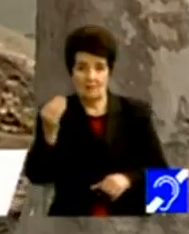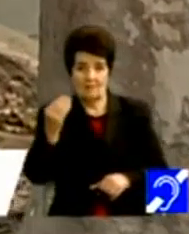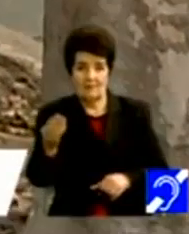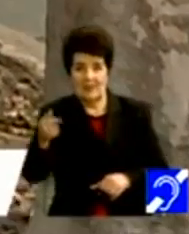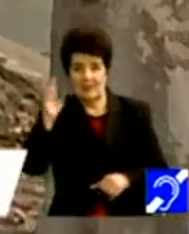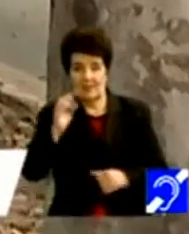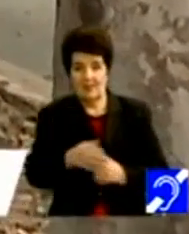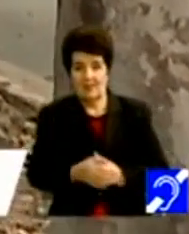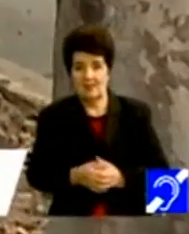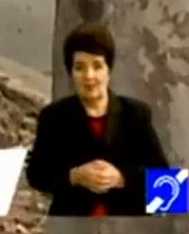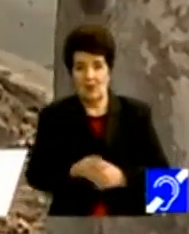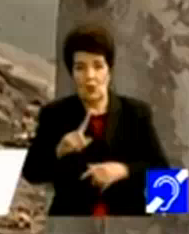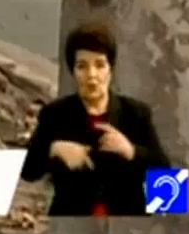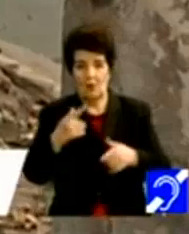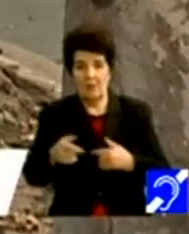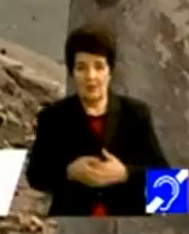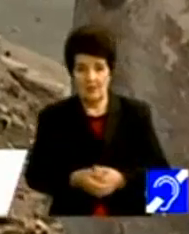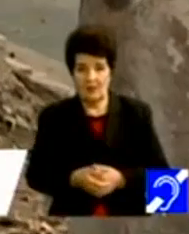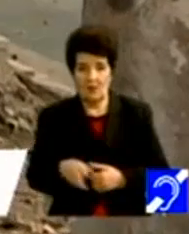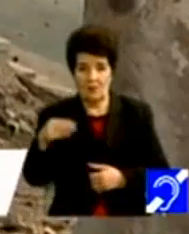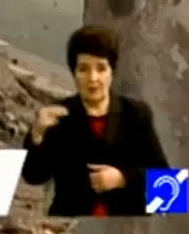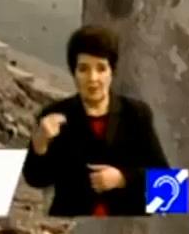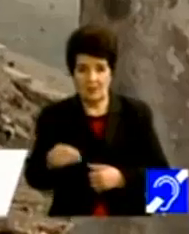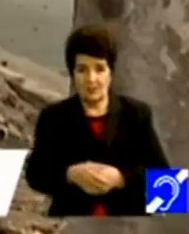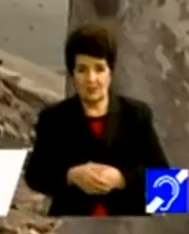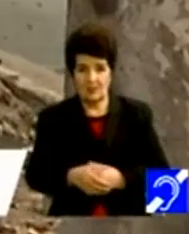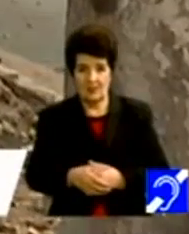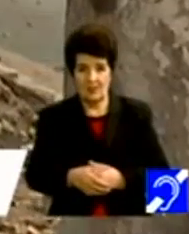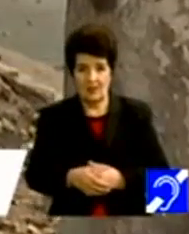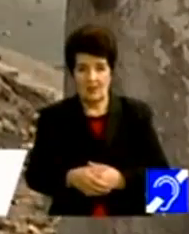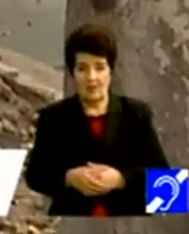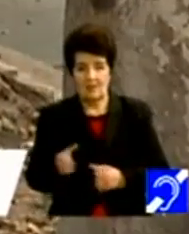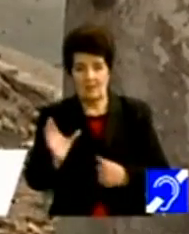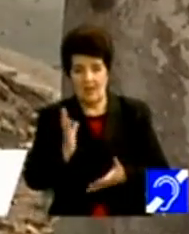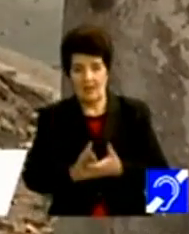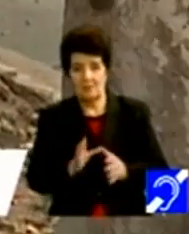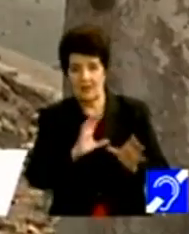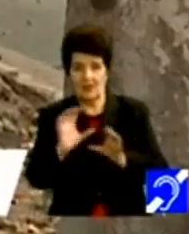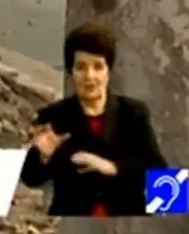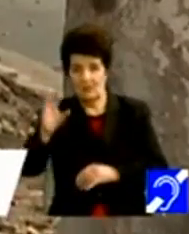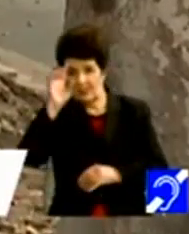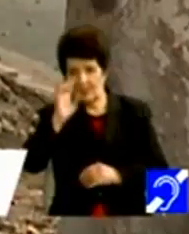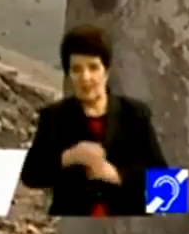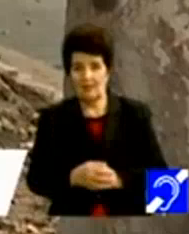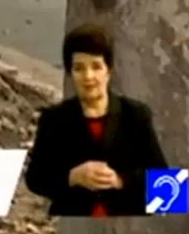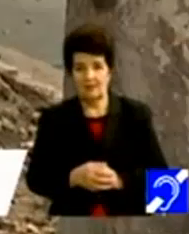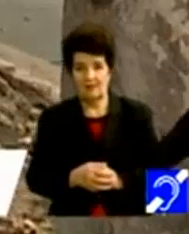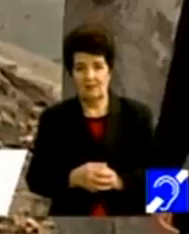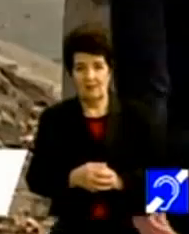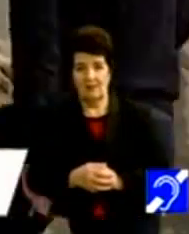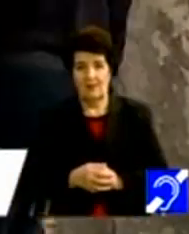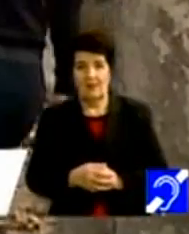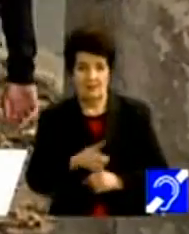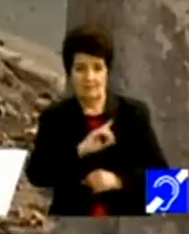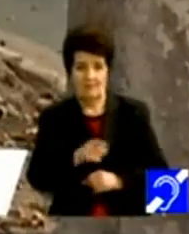stat că decide ceva. Următorul președinte să fie un președinte cu P mare, să aibă grijă de stat, să valorifice